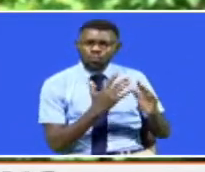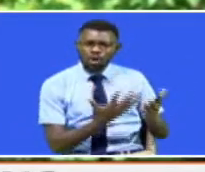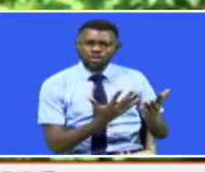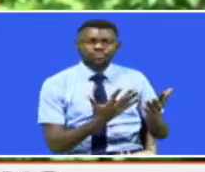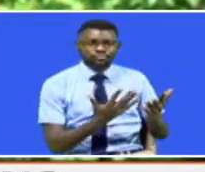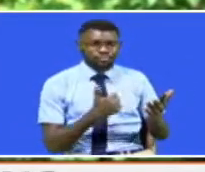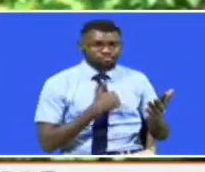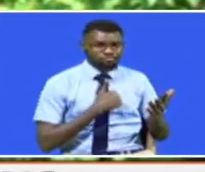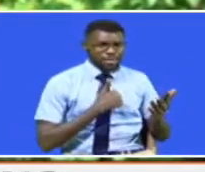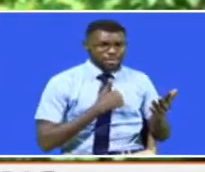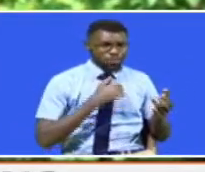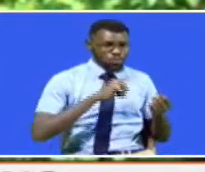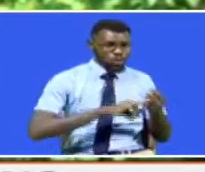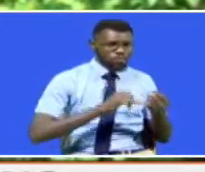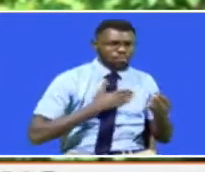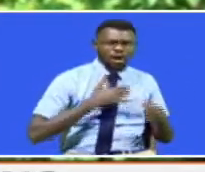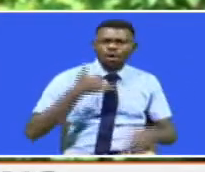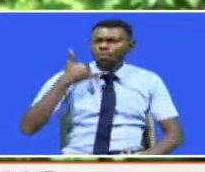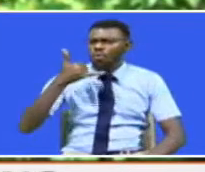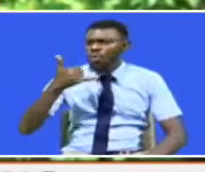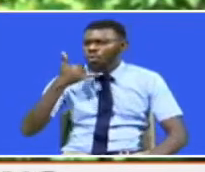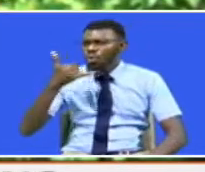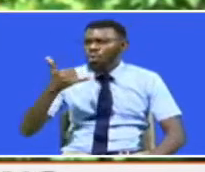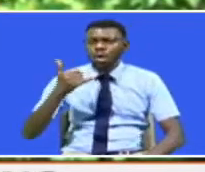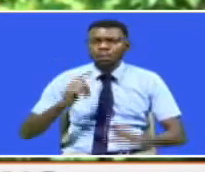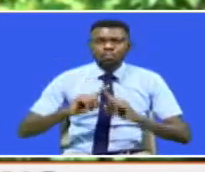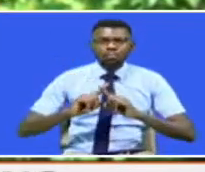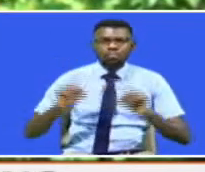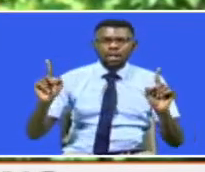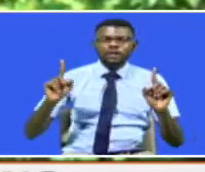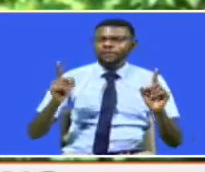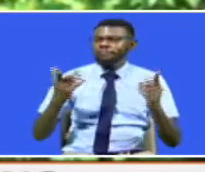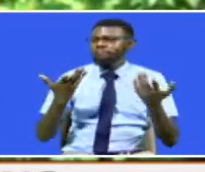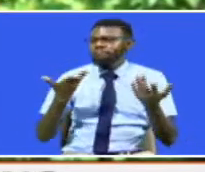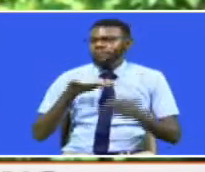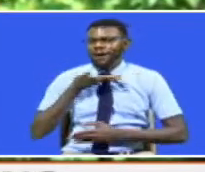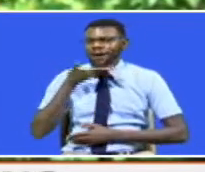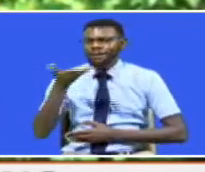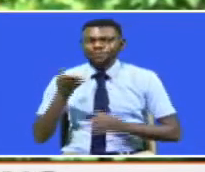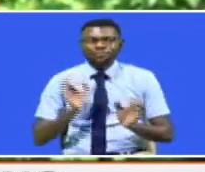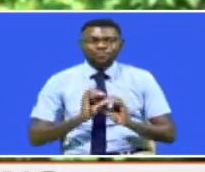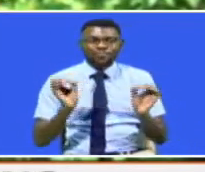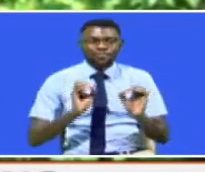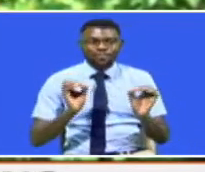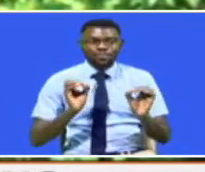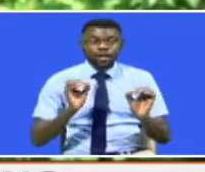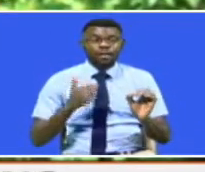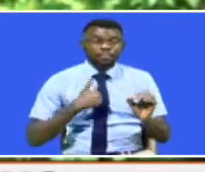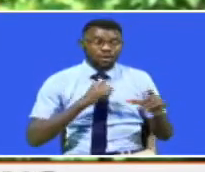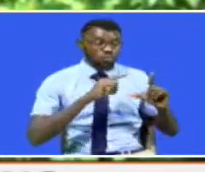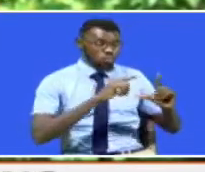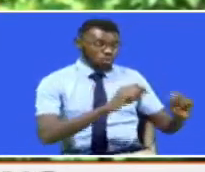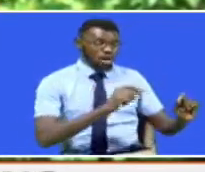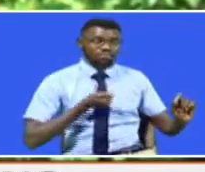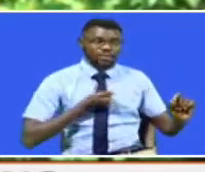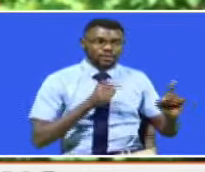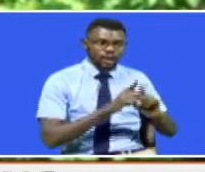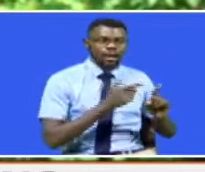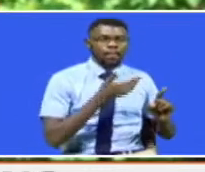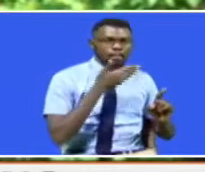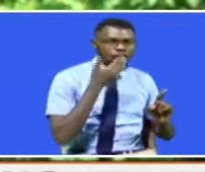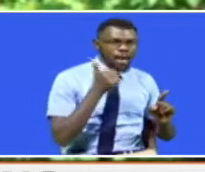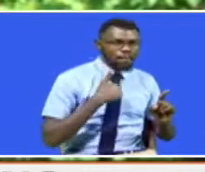yangu na apatikani kwa simu. Sasa nikamwambia wacha nifike kwa nyumba ndio ni confirm